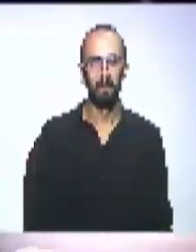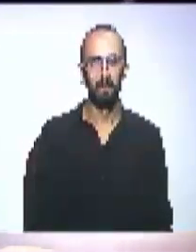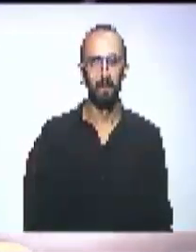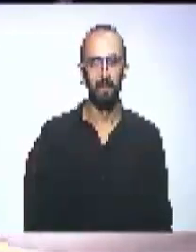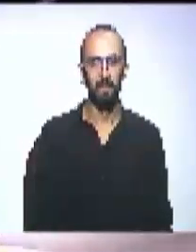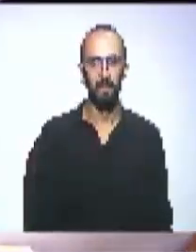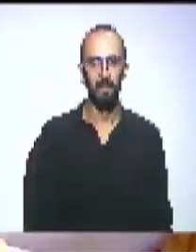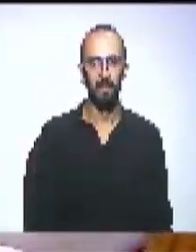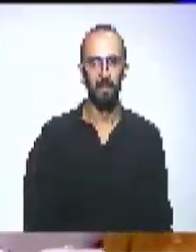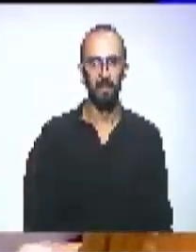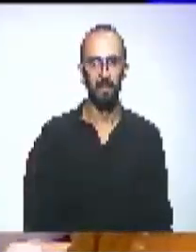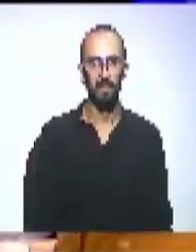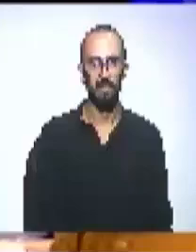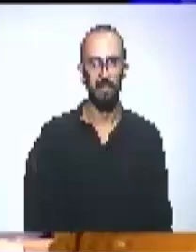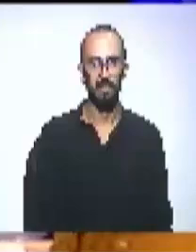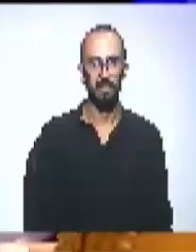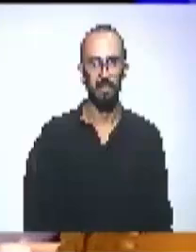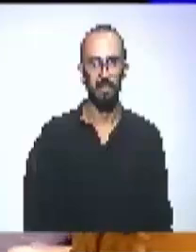افضل.